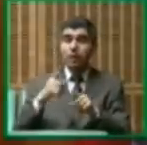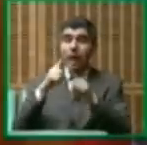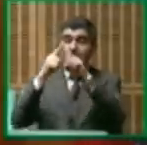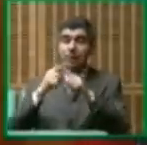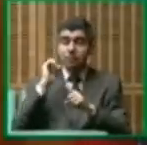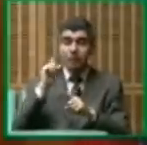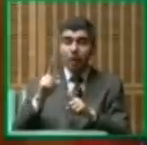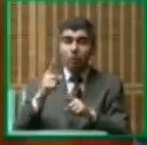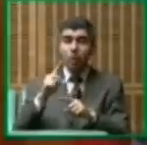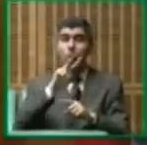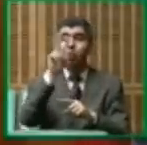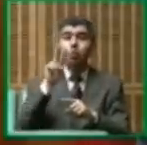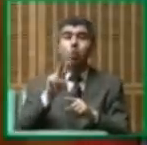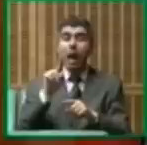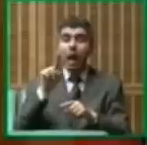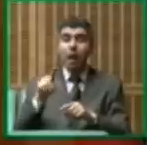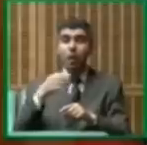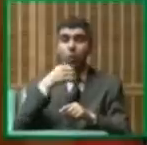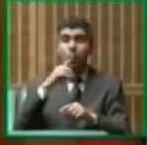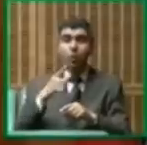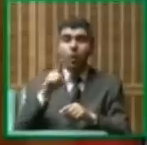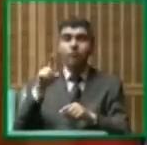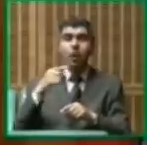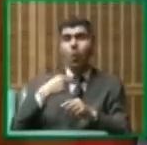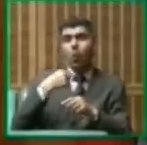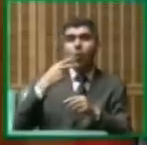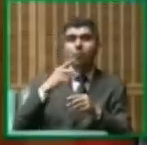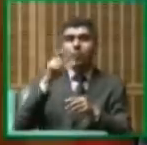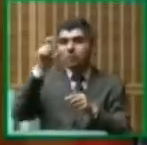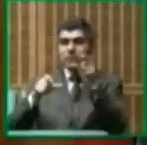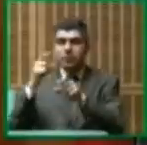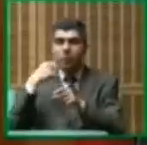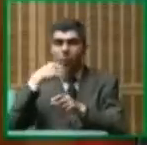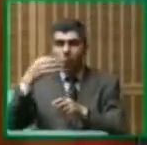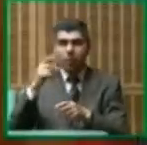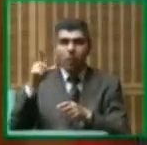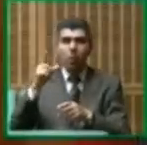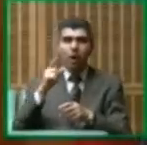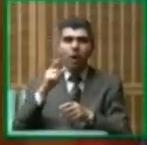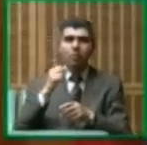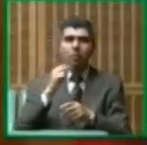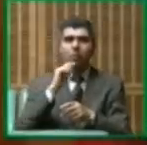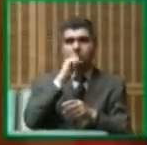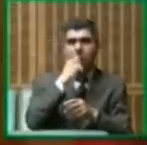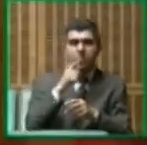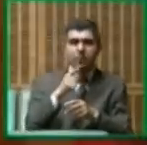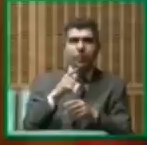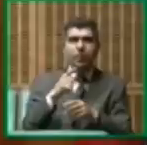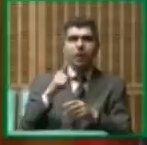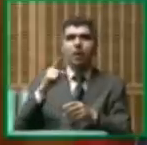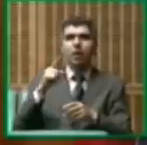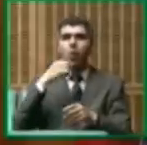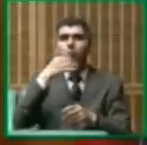أنه الأسئلة كطرح بعض الصعوبات عند المواطنين، ولهذا مثلا موضوع السن عند الزواج